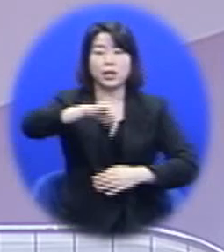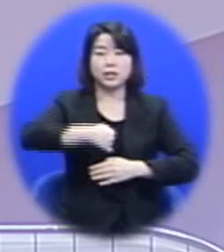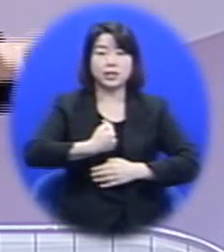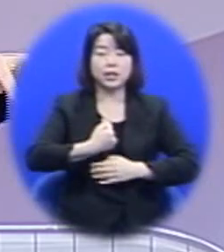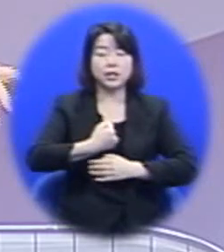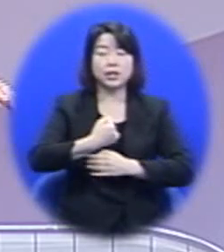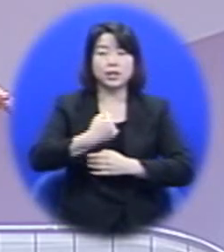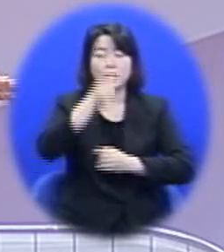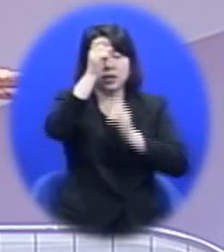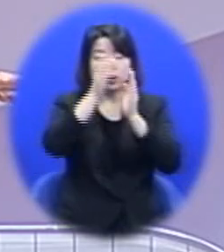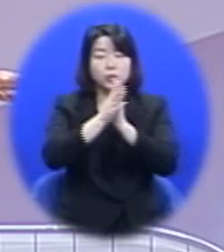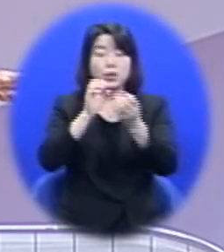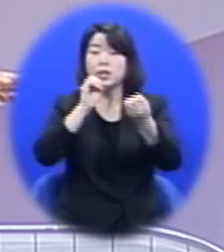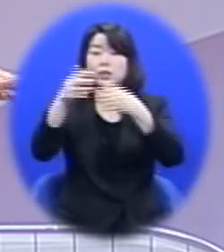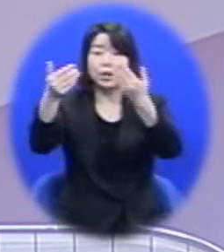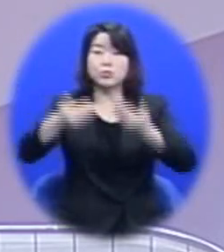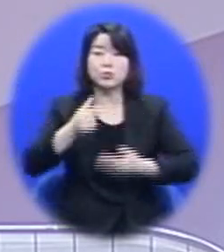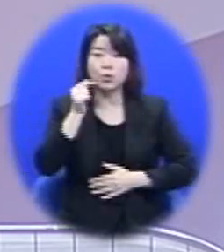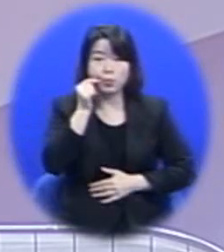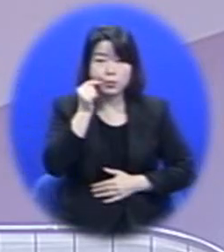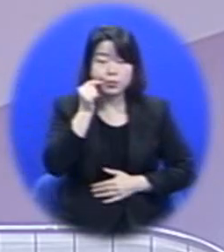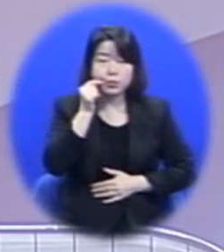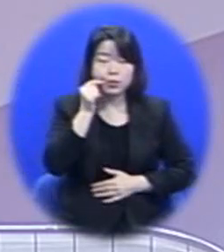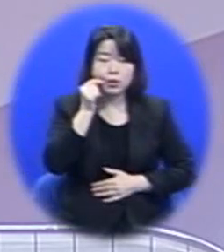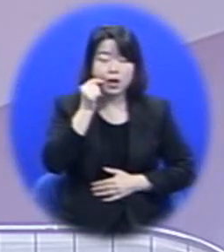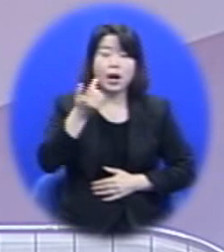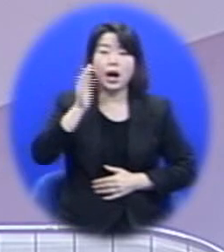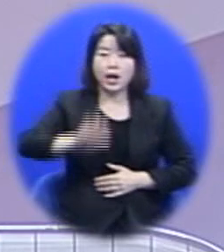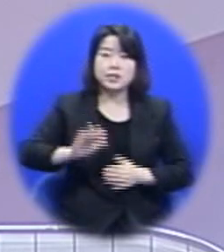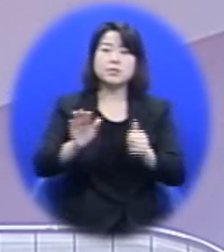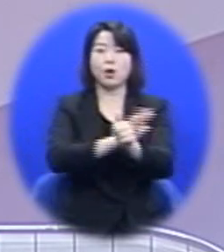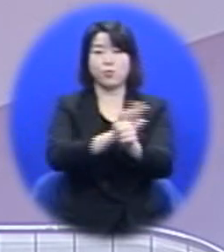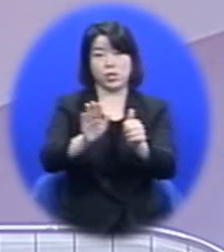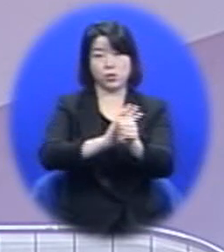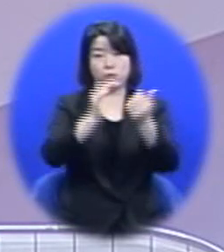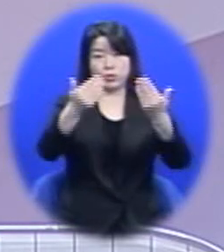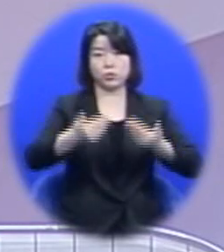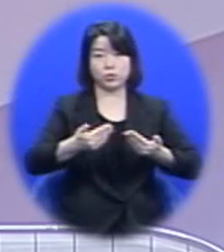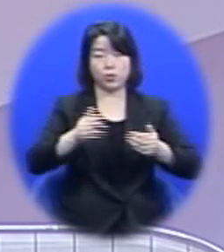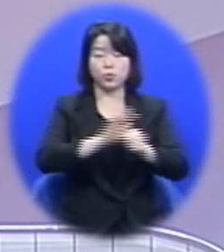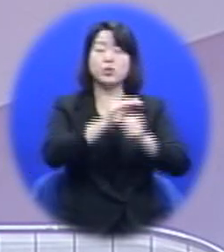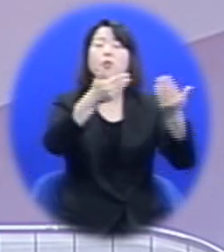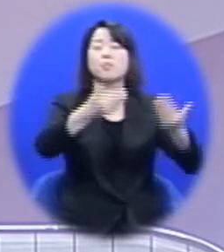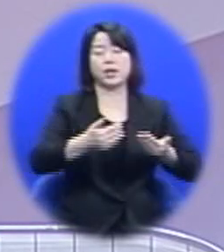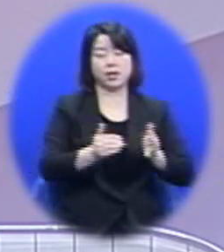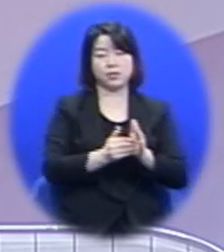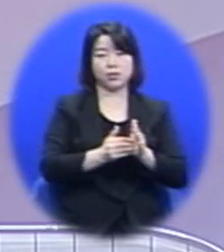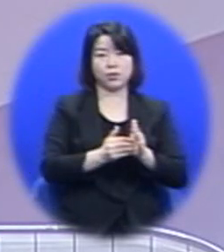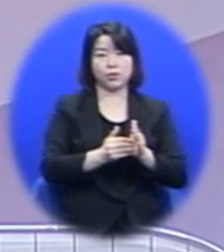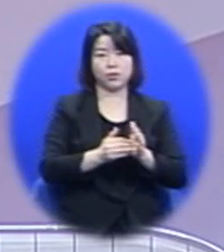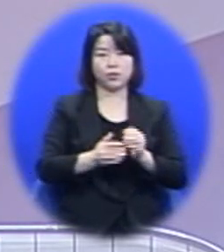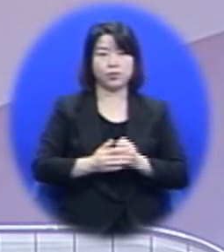대로 응답해 주시진 않았습니다. 그런데 위로하셨다는 거예요. 위로를 받았다는 겁니다.